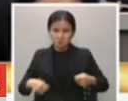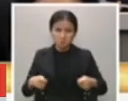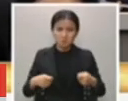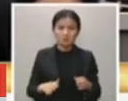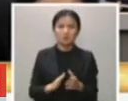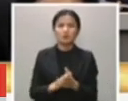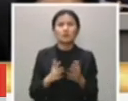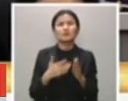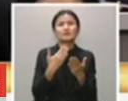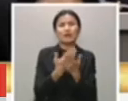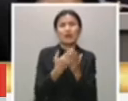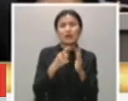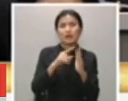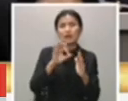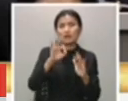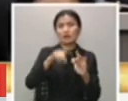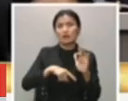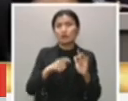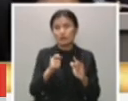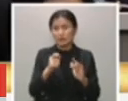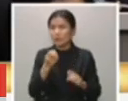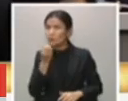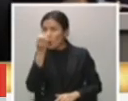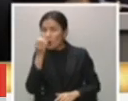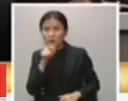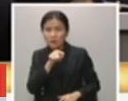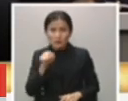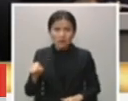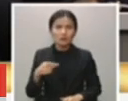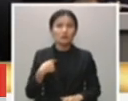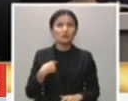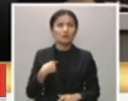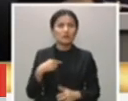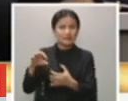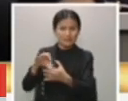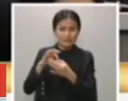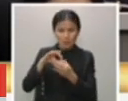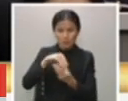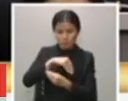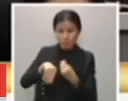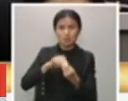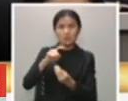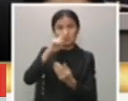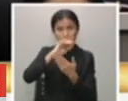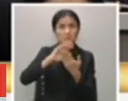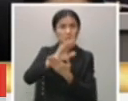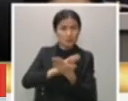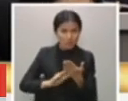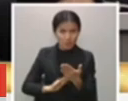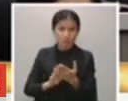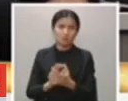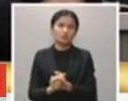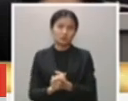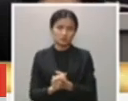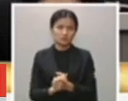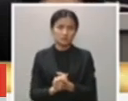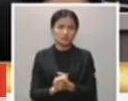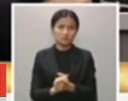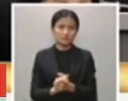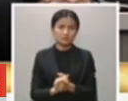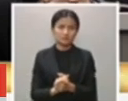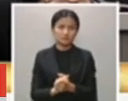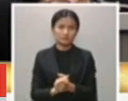ป็นปัจจัยสำคัญในการกำกับแล้วก็บริหารงานประคับประคองเศรษฐกิจของประเทศอย่างที่ได้เรียนครับสัญญาณอันตรายคืออัต